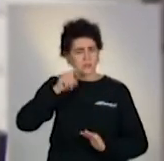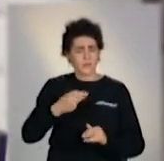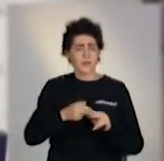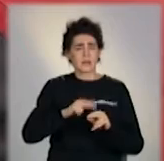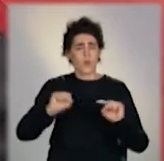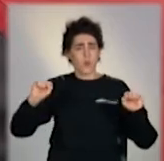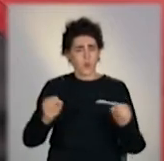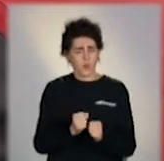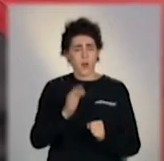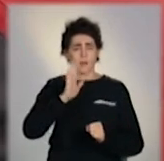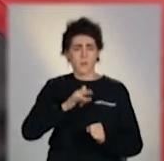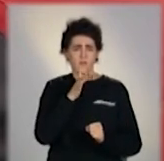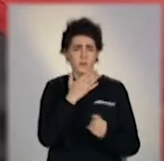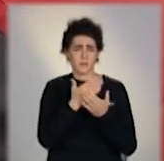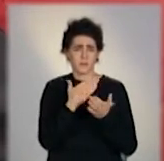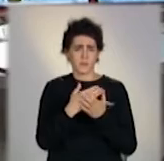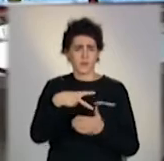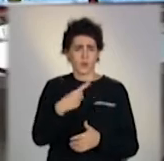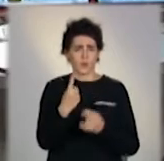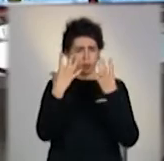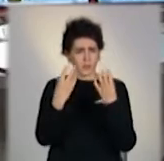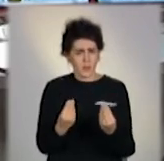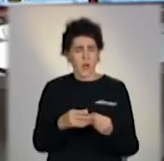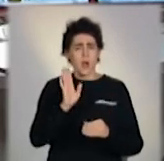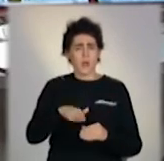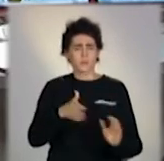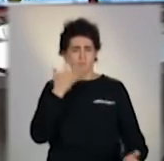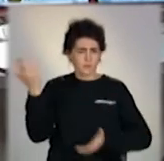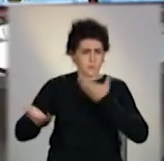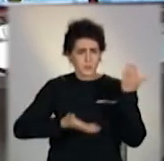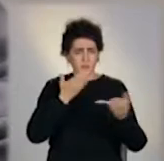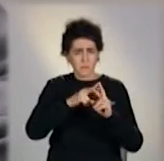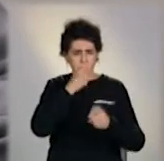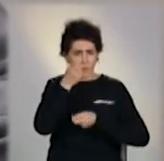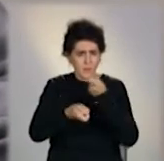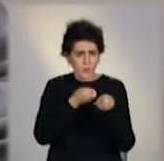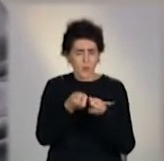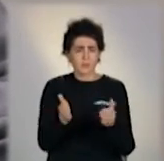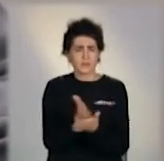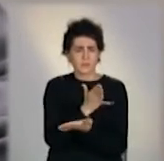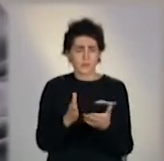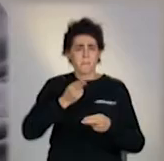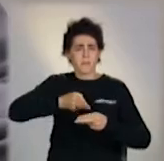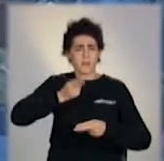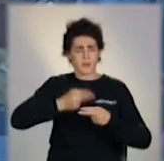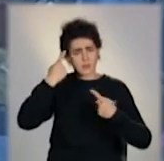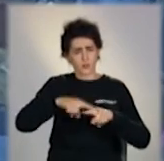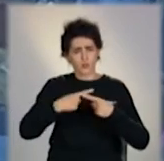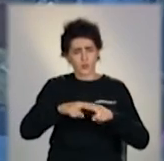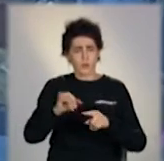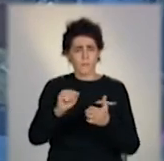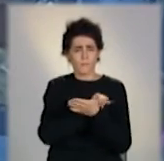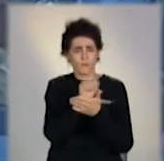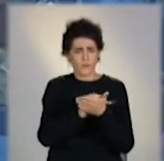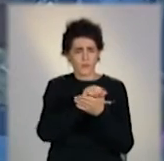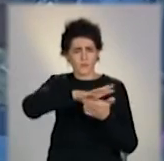охолодили, цей процес зайняв 21 добу. Нині розбирають футеровку. Потім – заміна металоконструкцій та монтаж